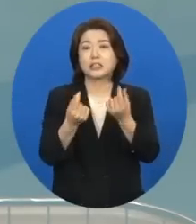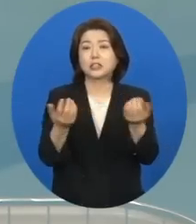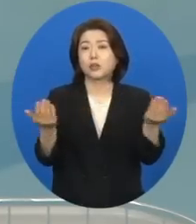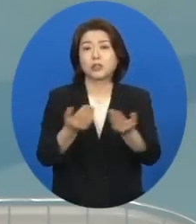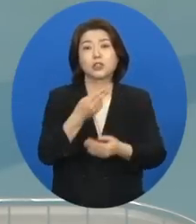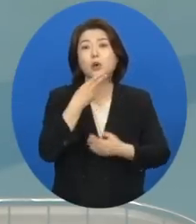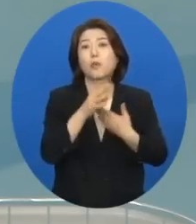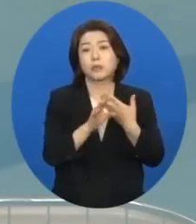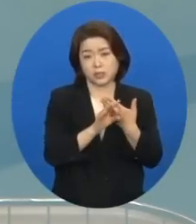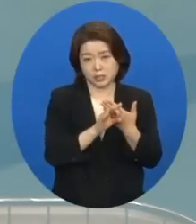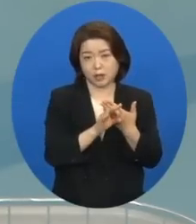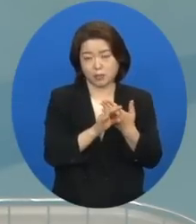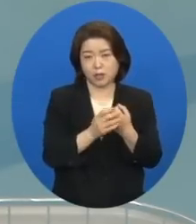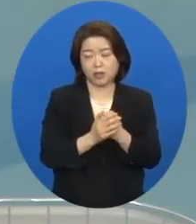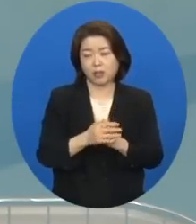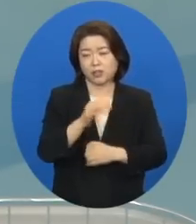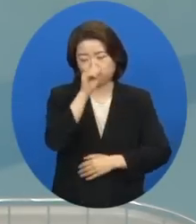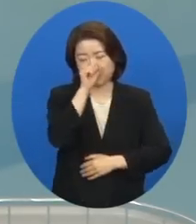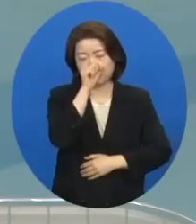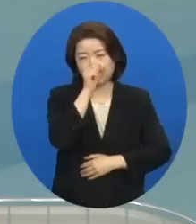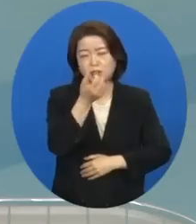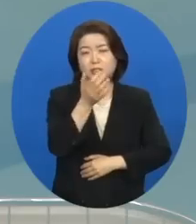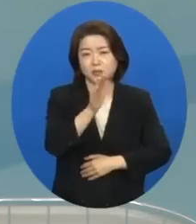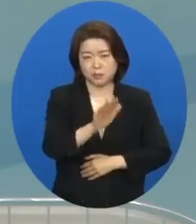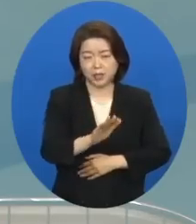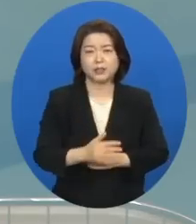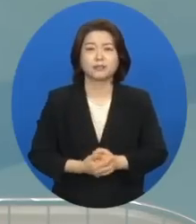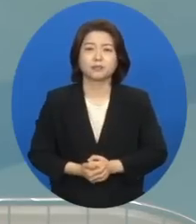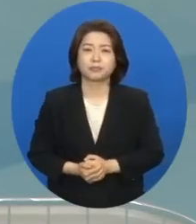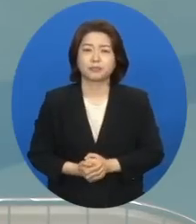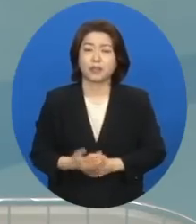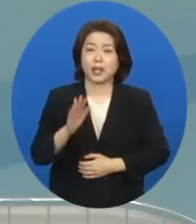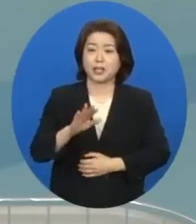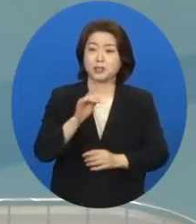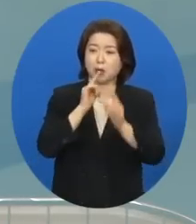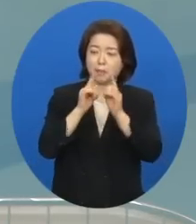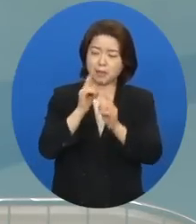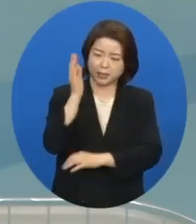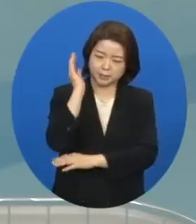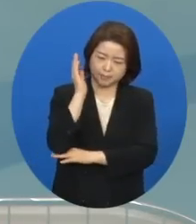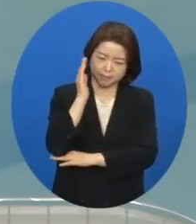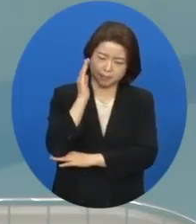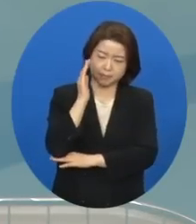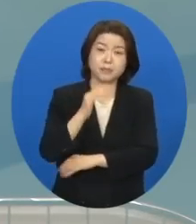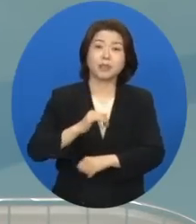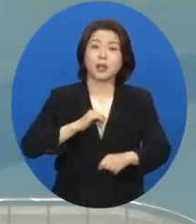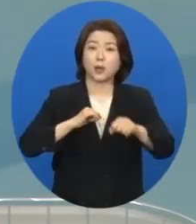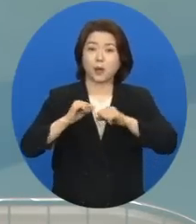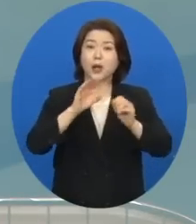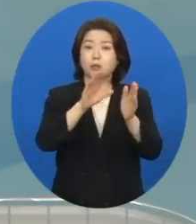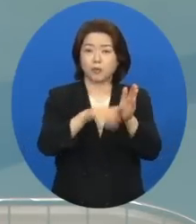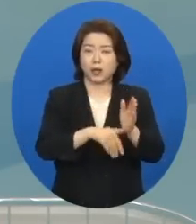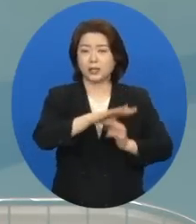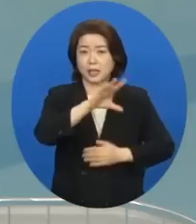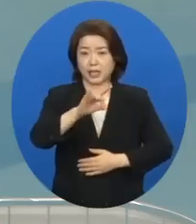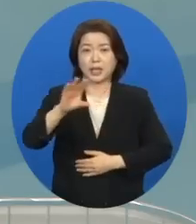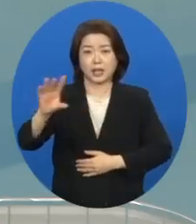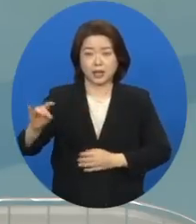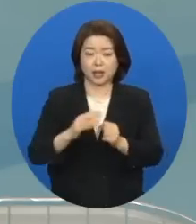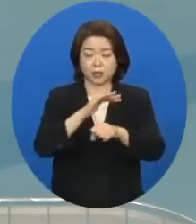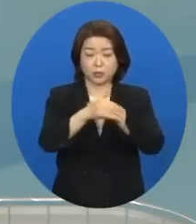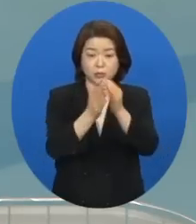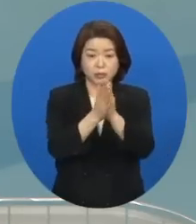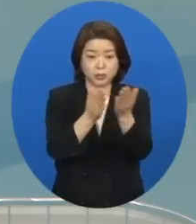없었으면 정말 좋겠지요. 그러나 말씀 사역을 하다 보면 때때로 성경에